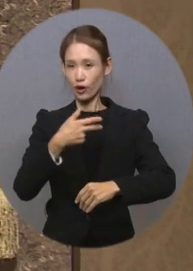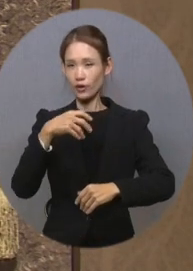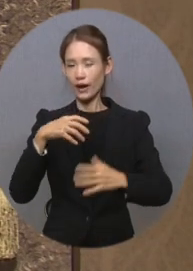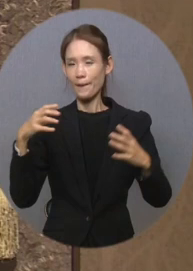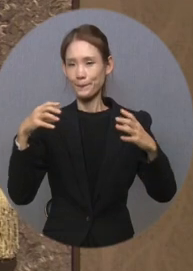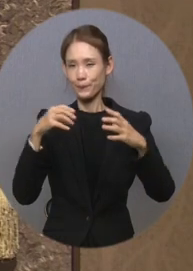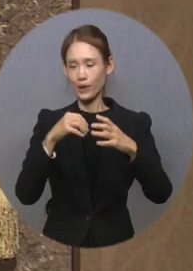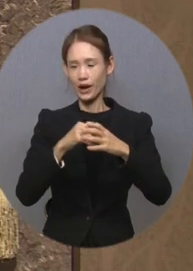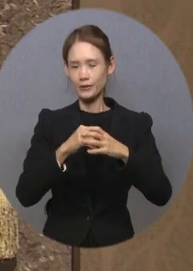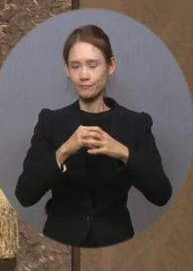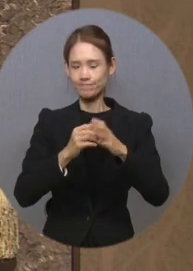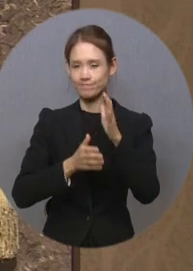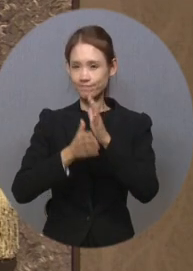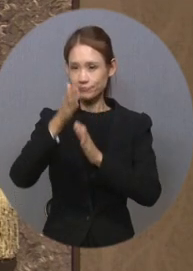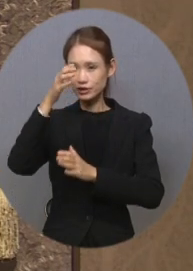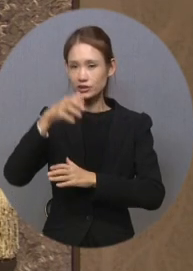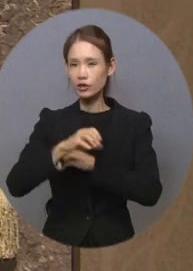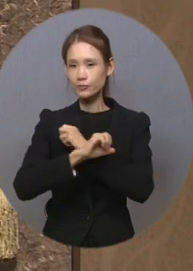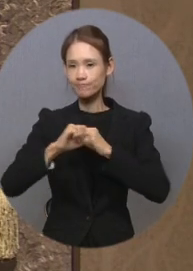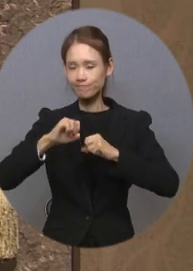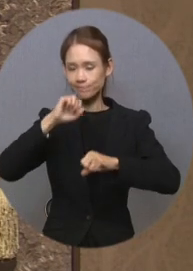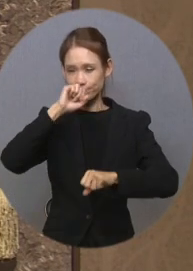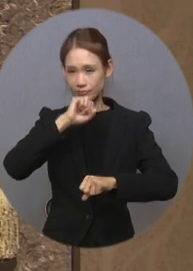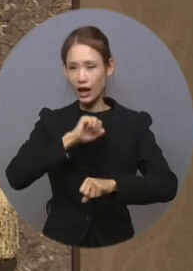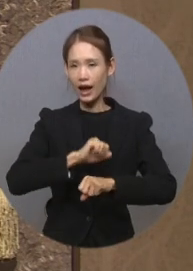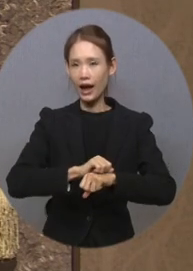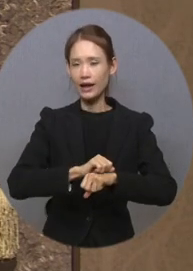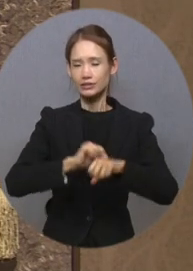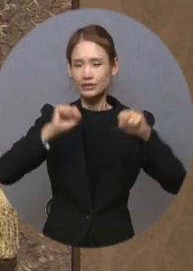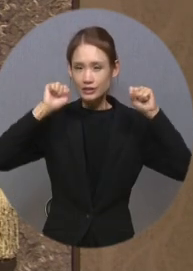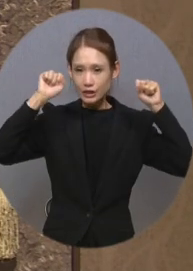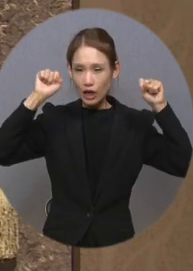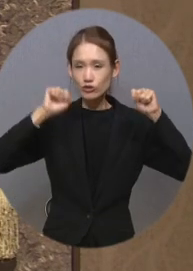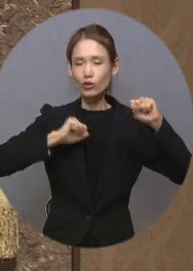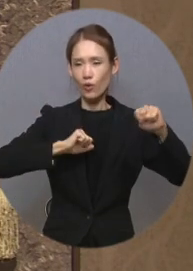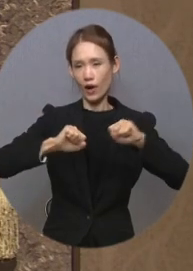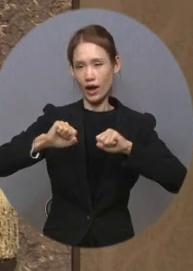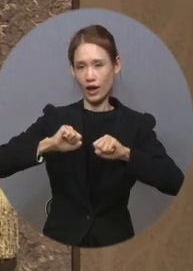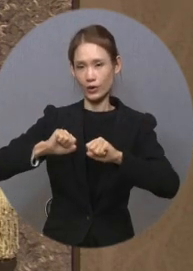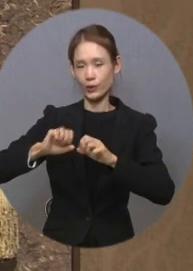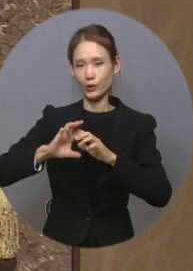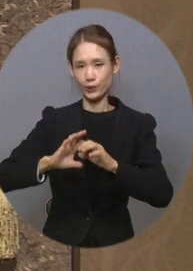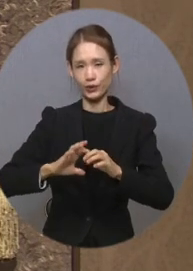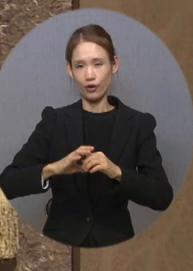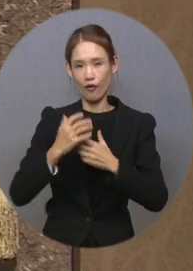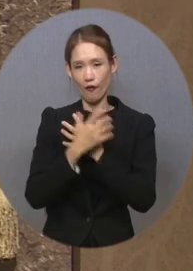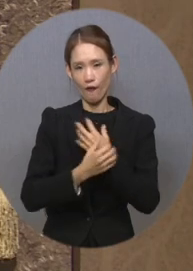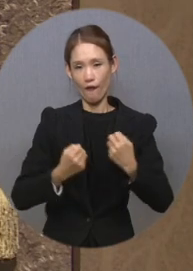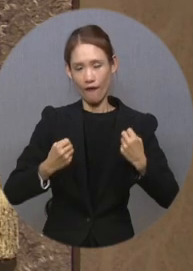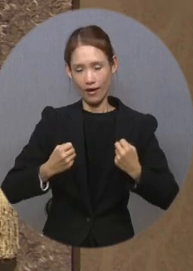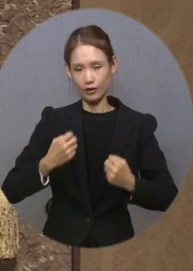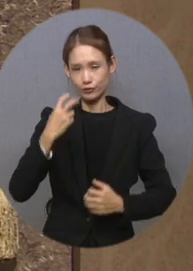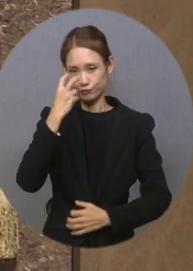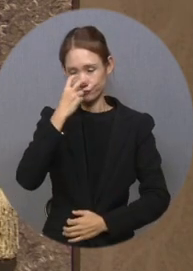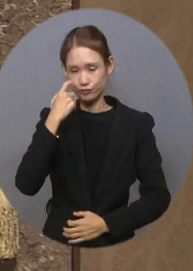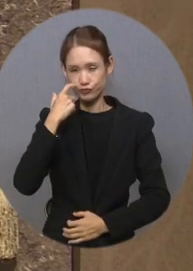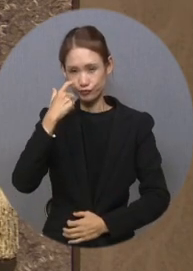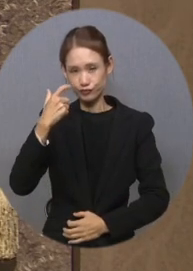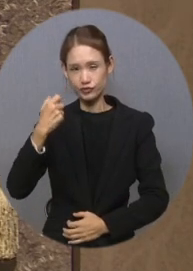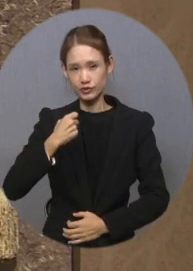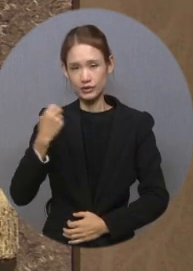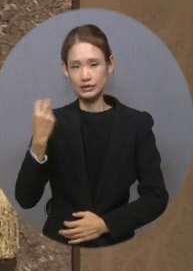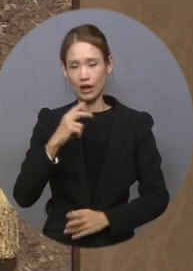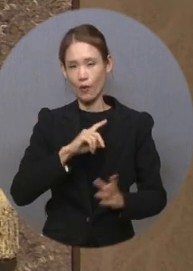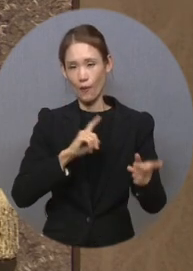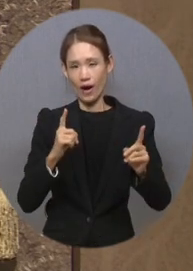돼 있습니다. 그래서 우리 장애인들께서 체육 활동을 통해서 건강도 유지하고 그 재활